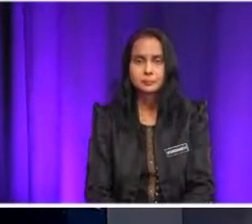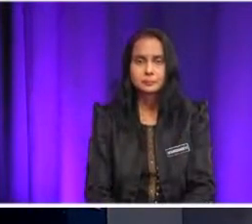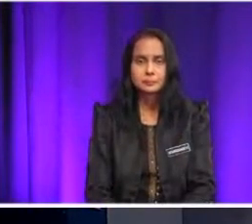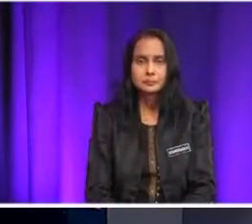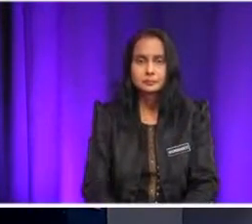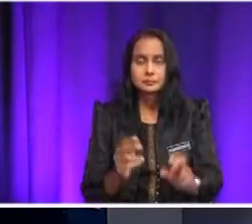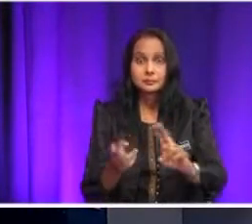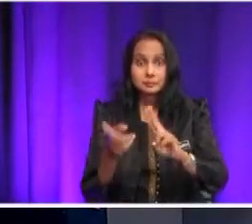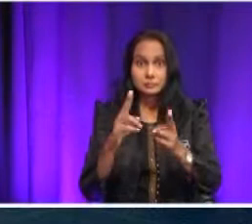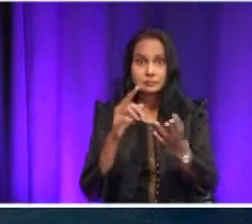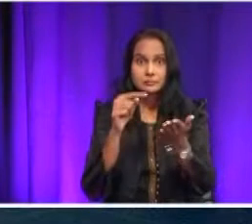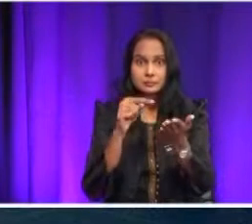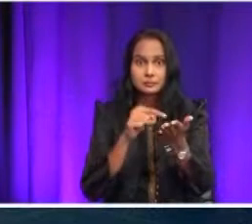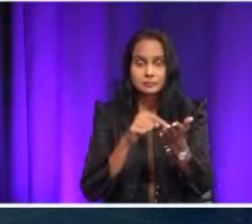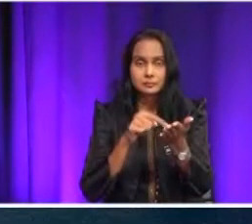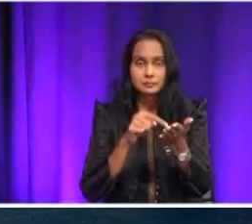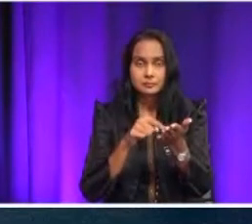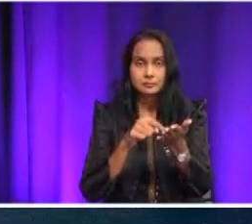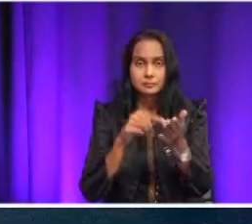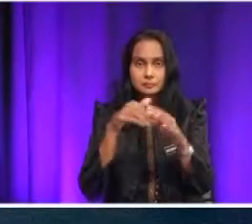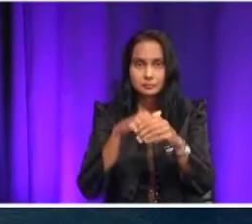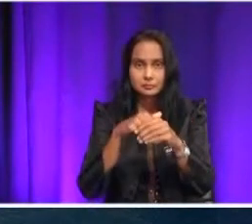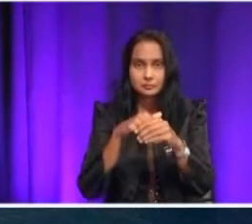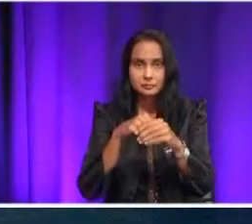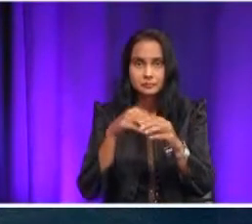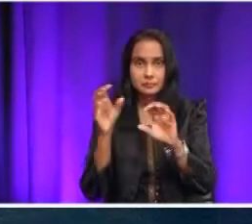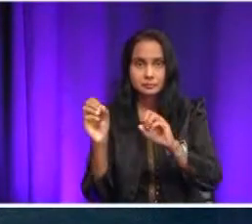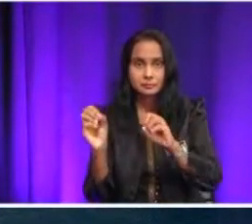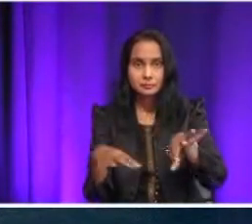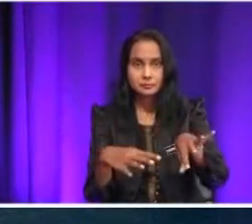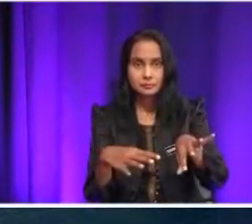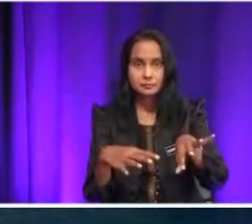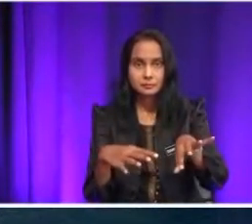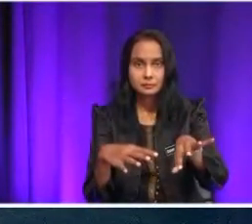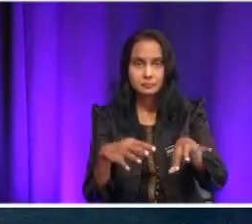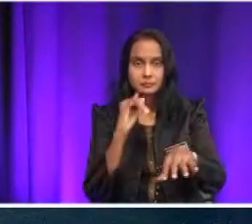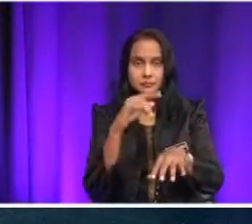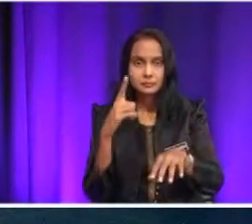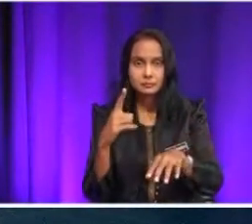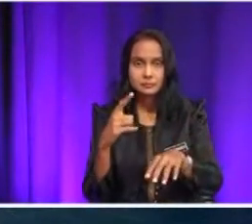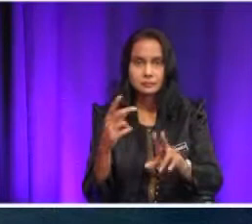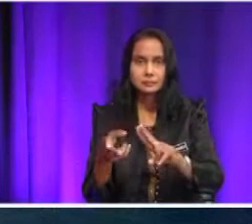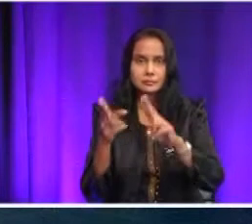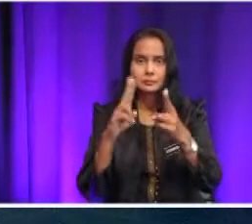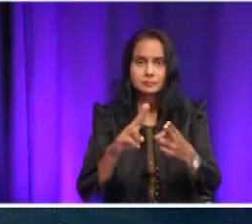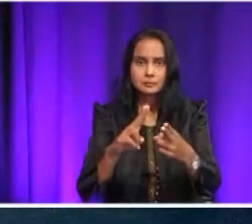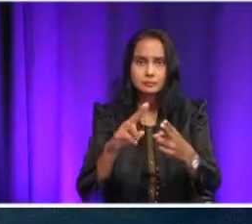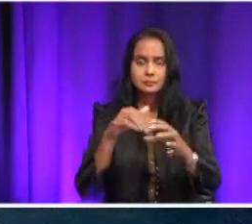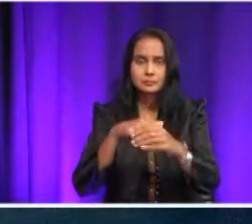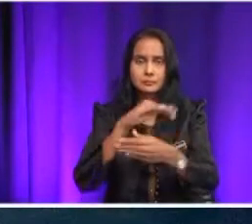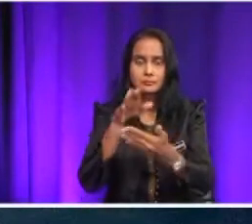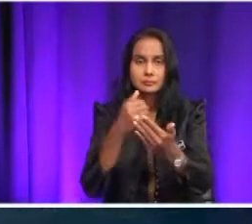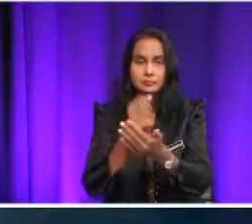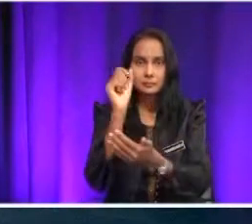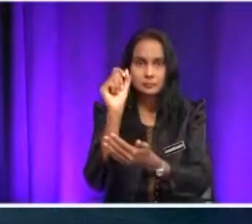tersebut dalam perubahan dalam output tersebut adalah disebabkan oleh perubahan dalam semua